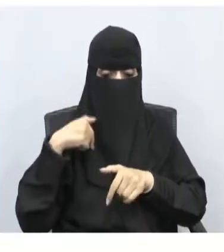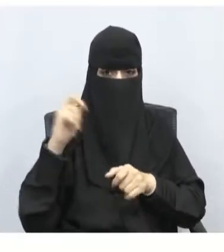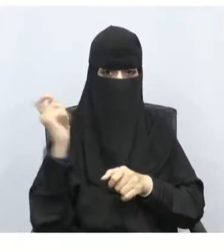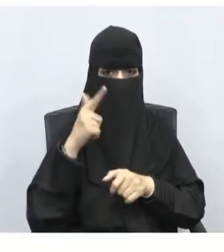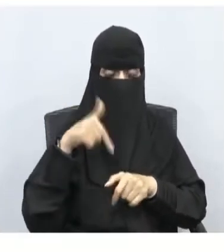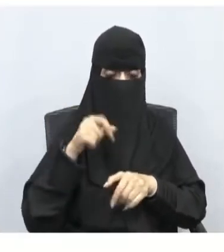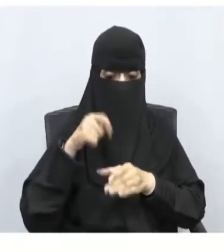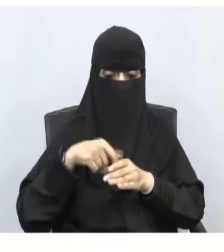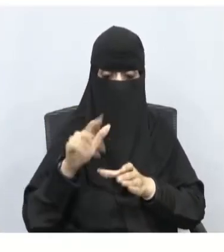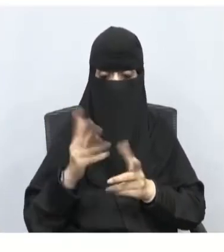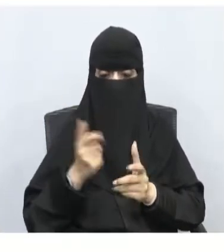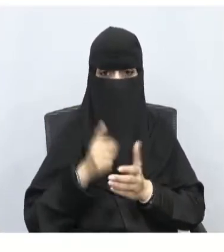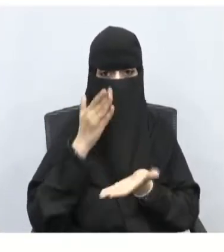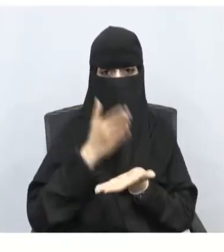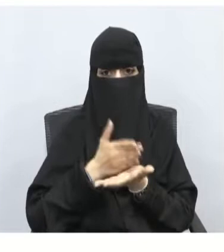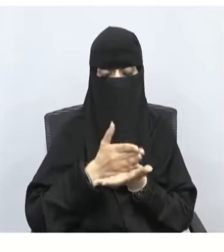أسرع في